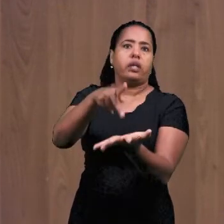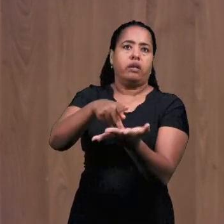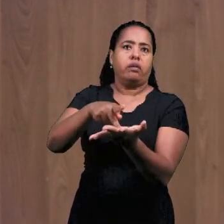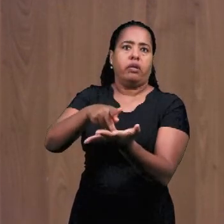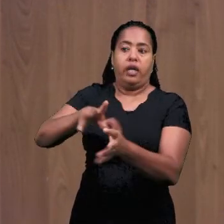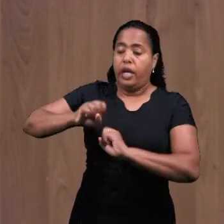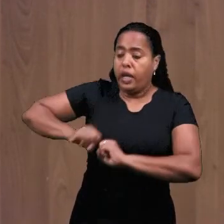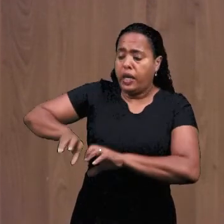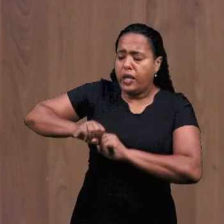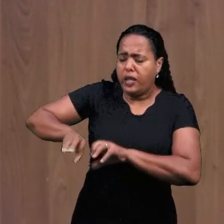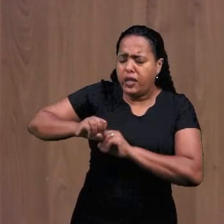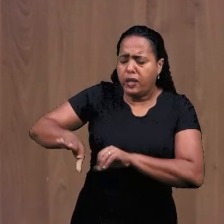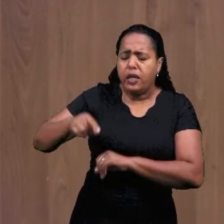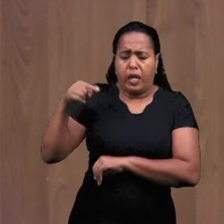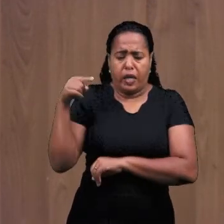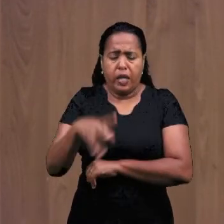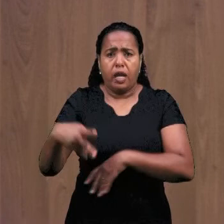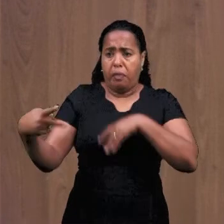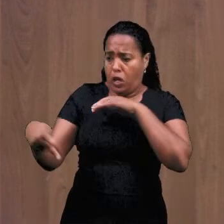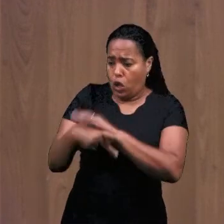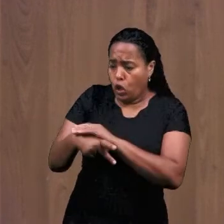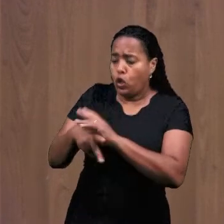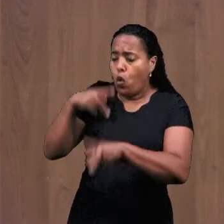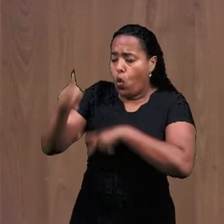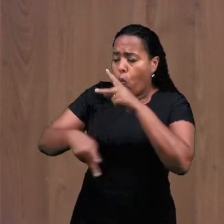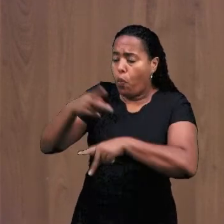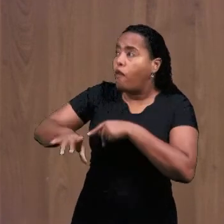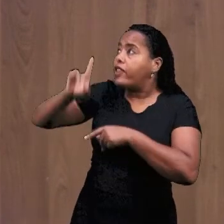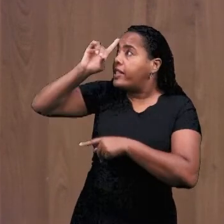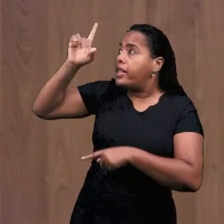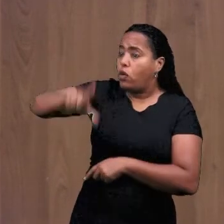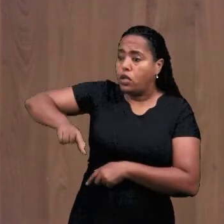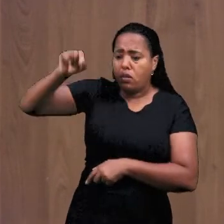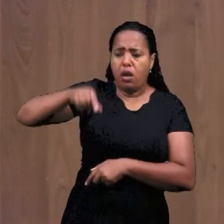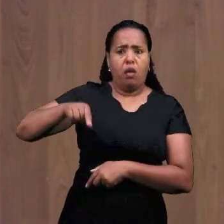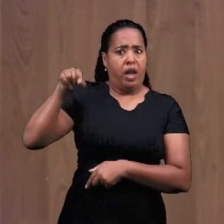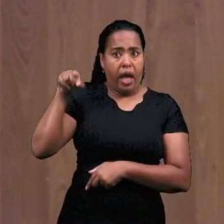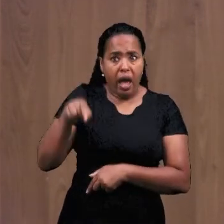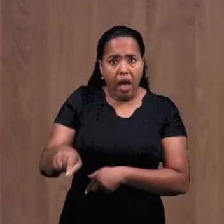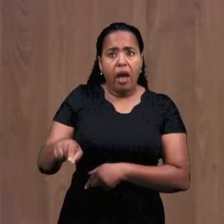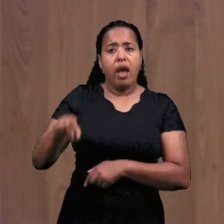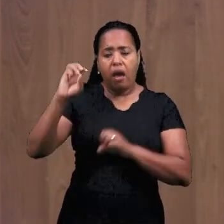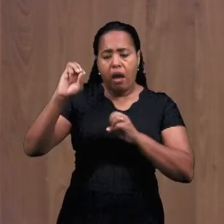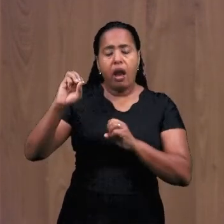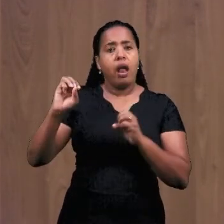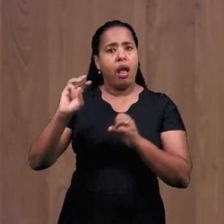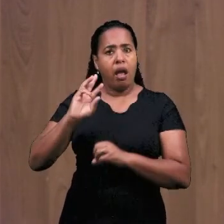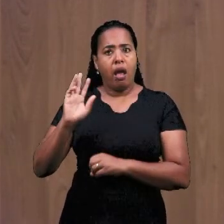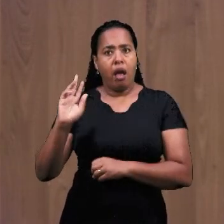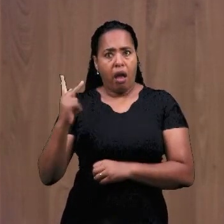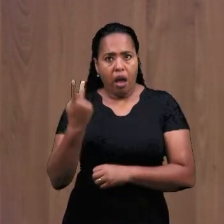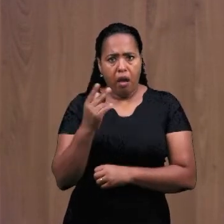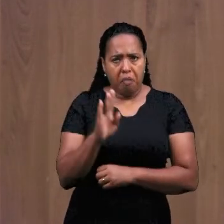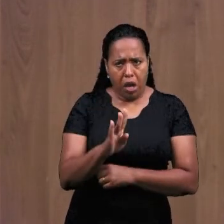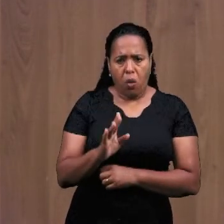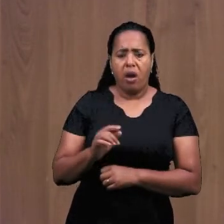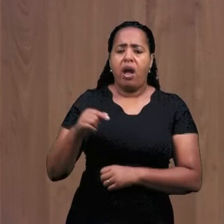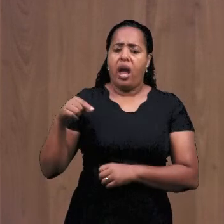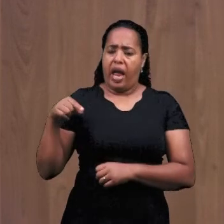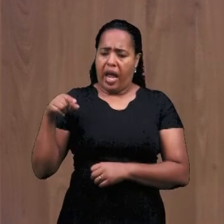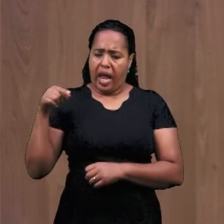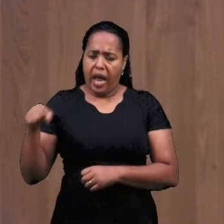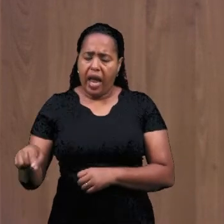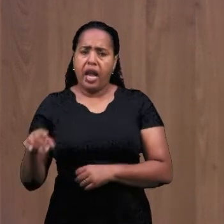qu'il est et qu'il faisait partie d'un peuple choisi par Dieu, qu'il était hébreu, qu'il allait vivre dans le palais, mais